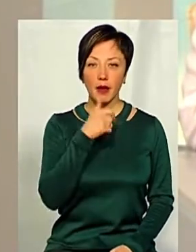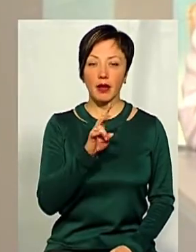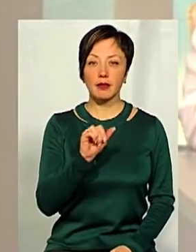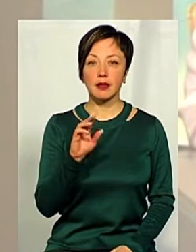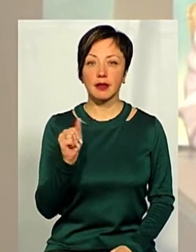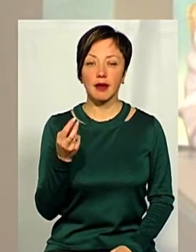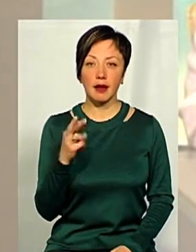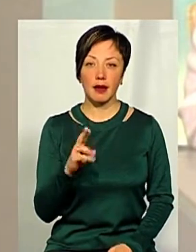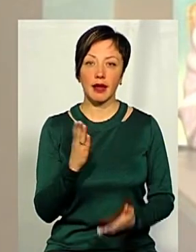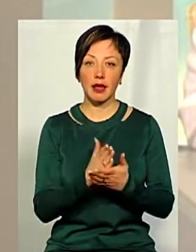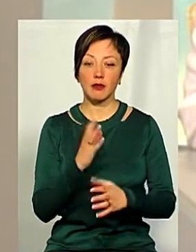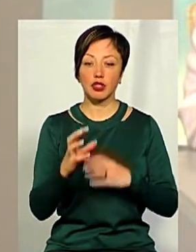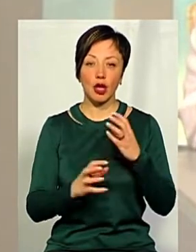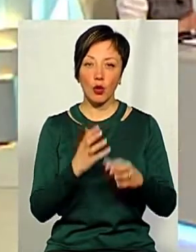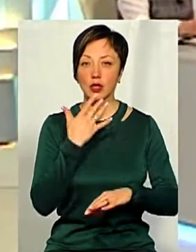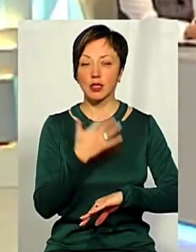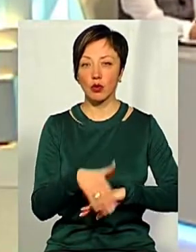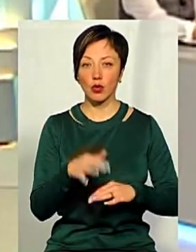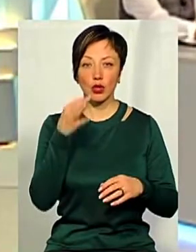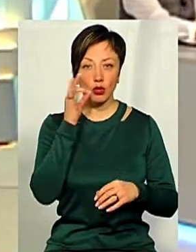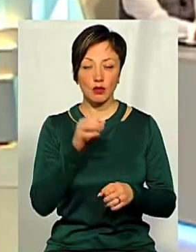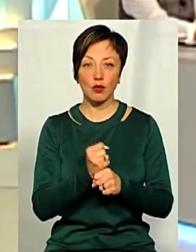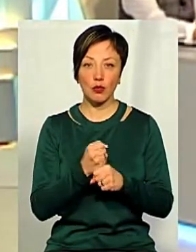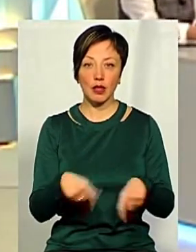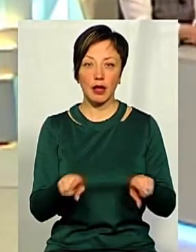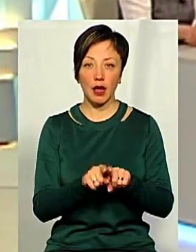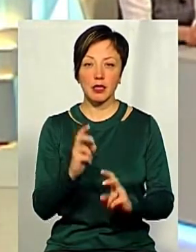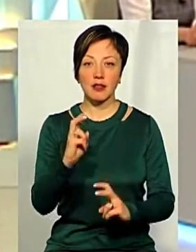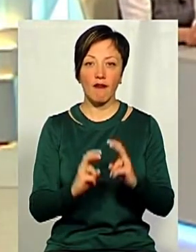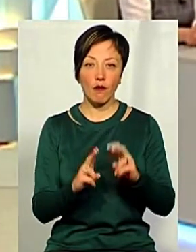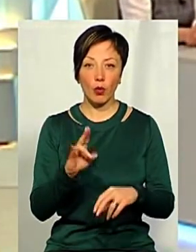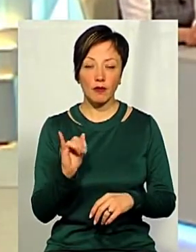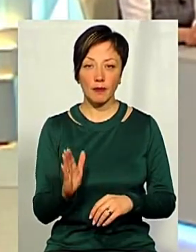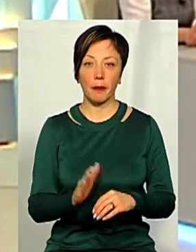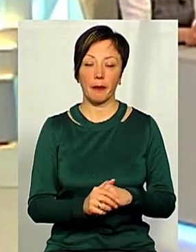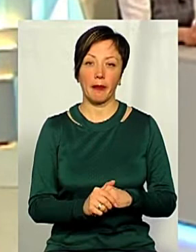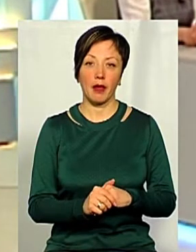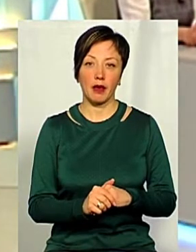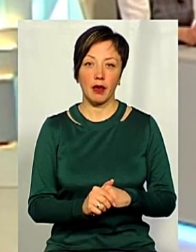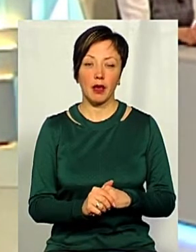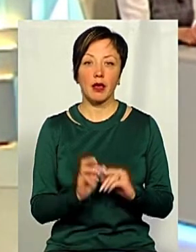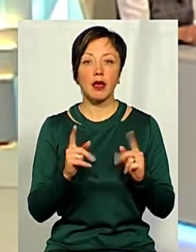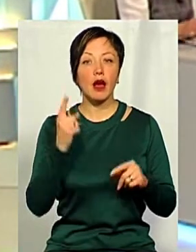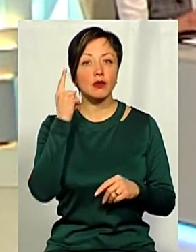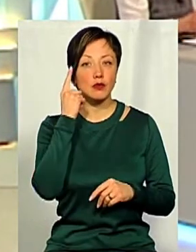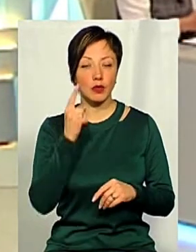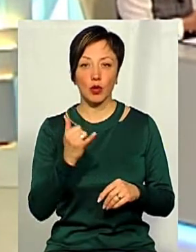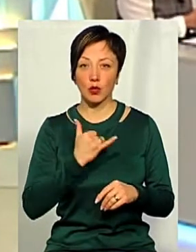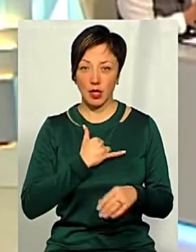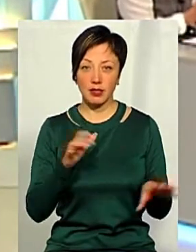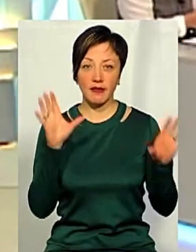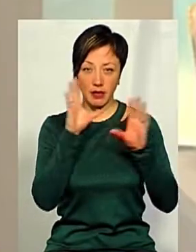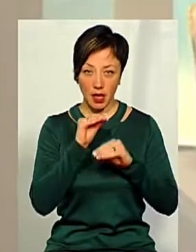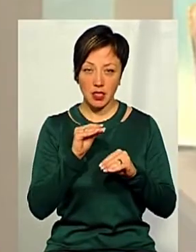міжнародний досвід, закордонний досвід роботи таких заводів. Як гадаєте, у нас